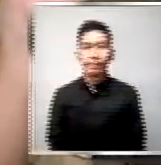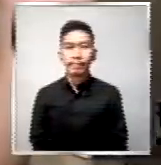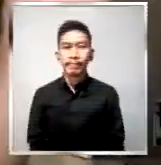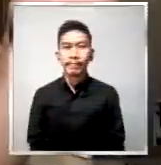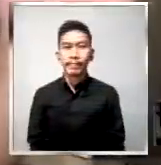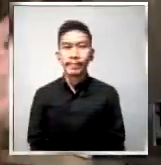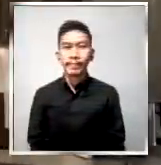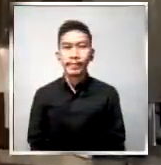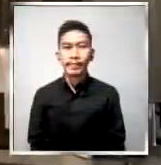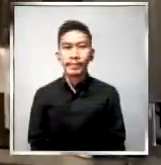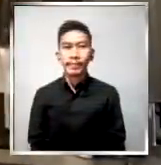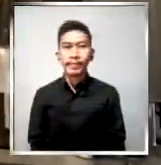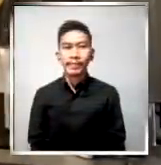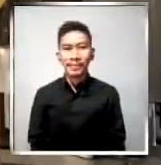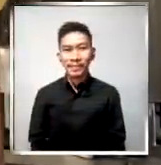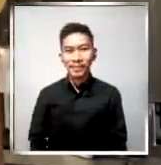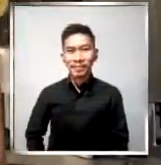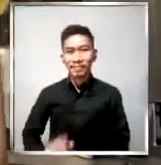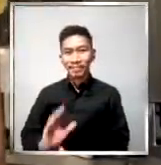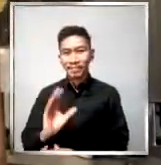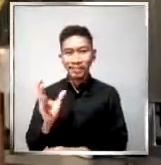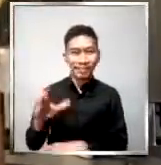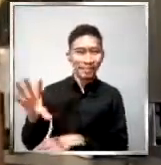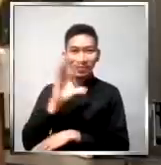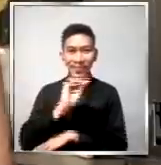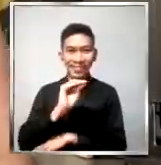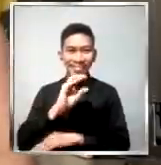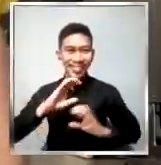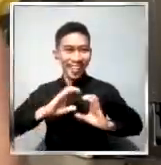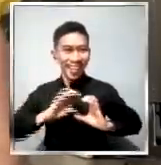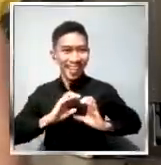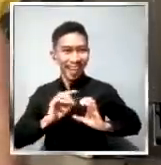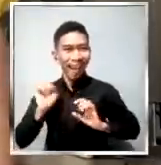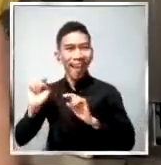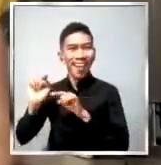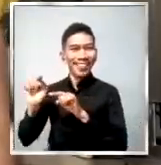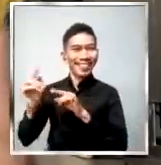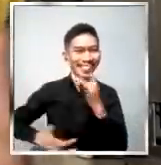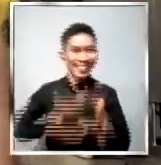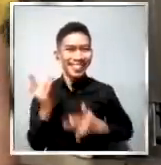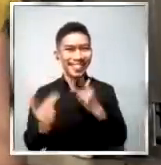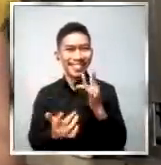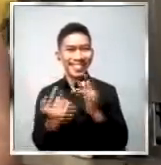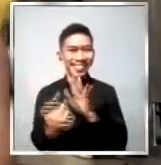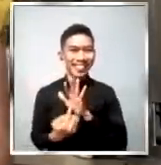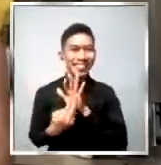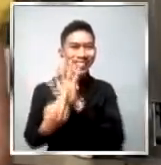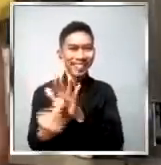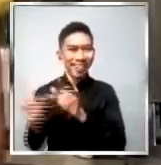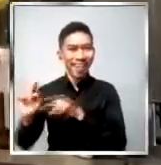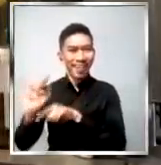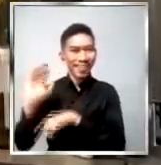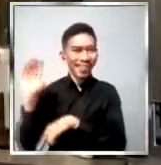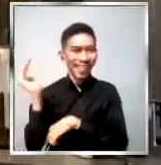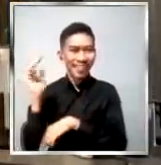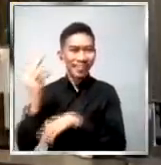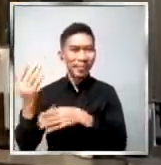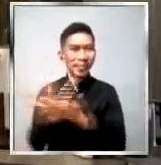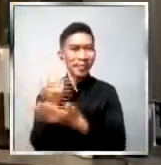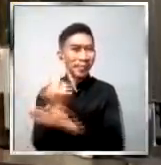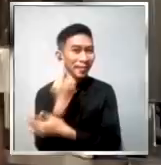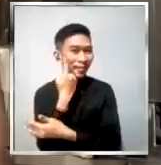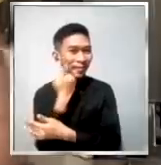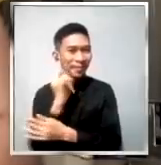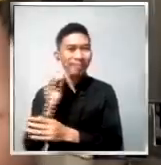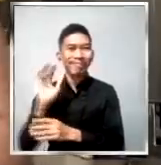Good evening mga kapuso! Excited na i-represent ang Pilipinas International Stage ng newly crowned Miss Universe Philippines Queen na si